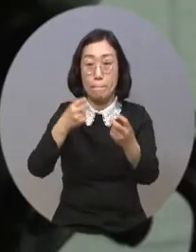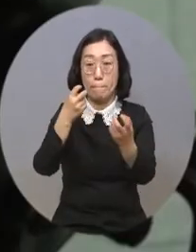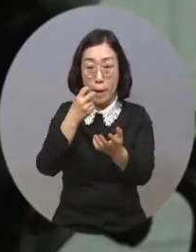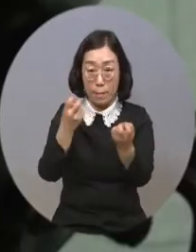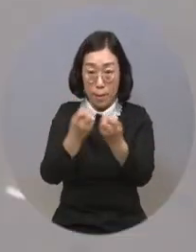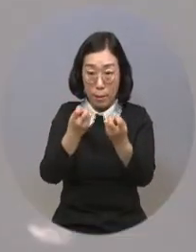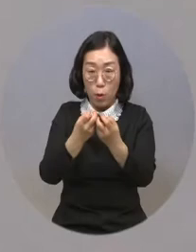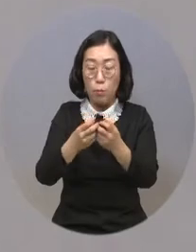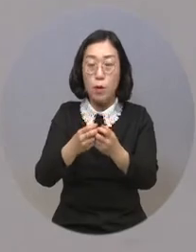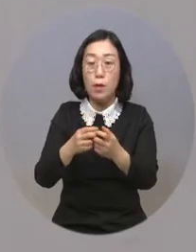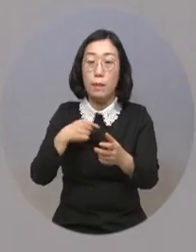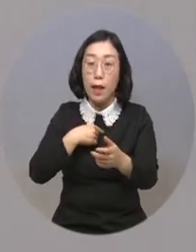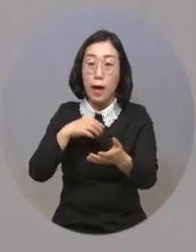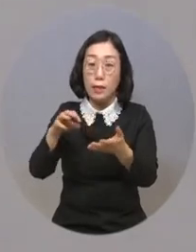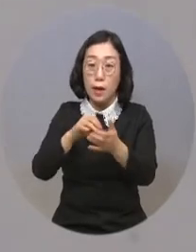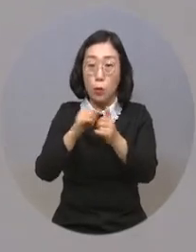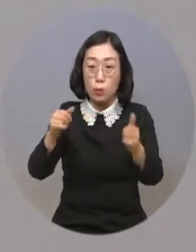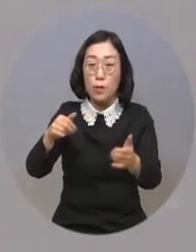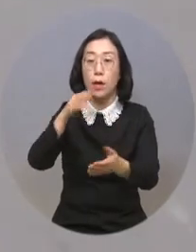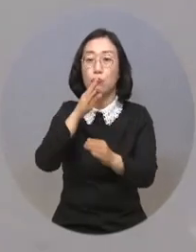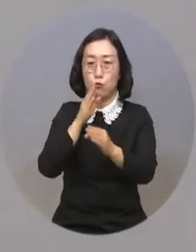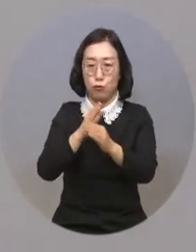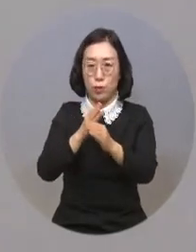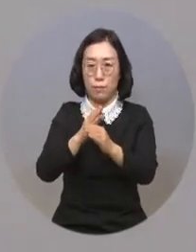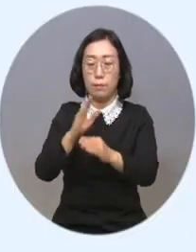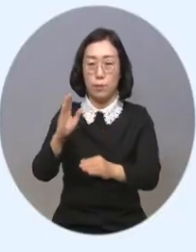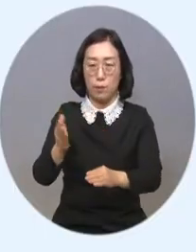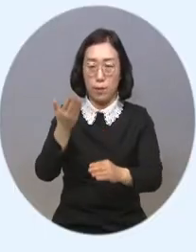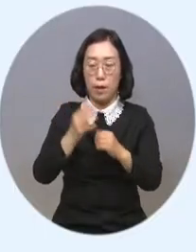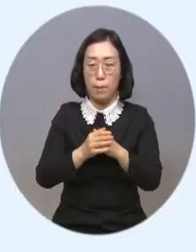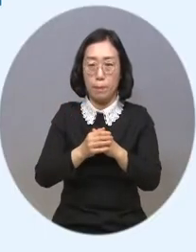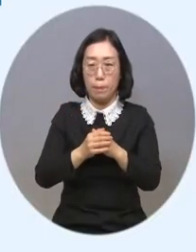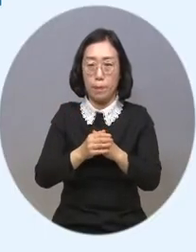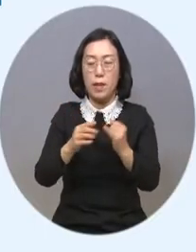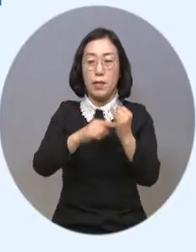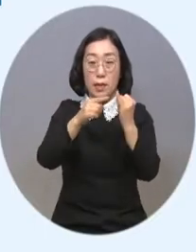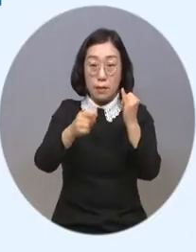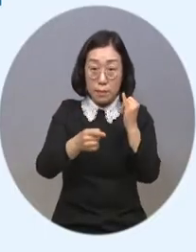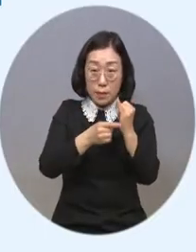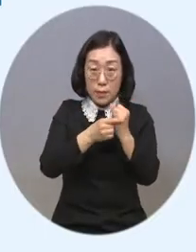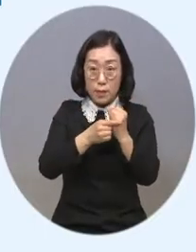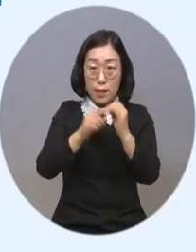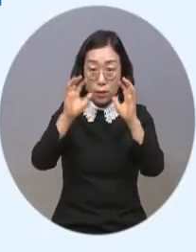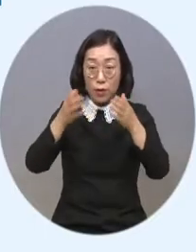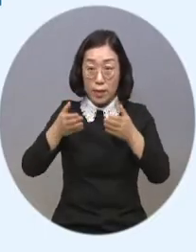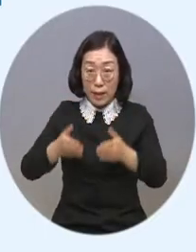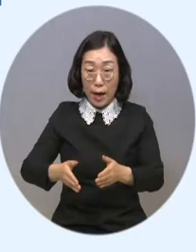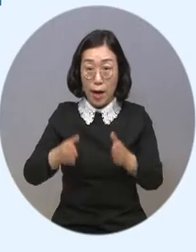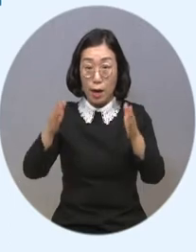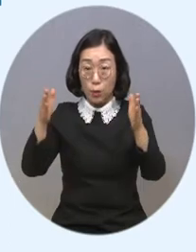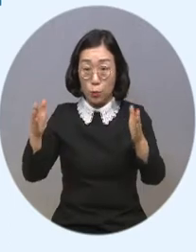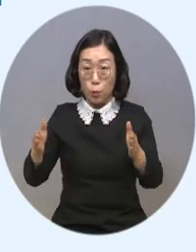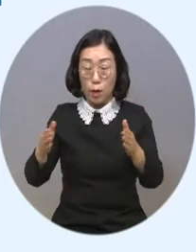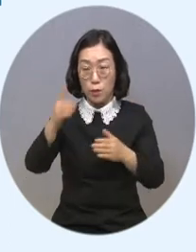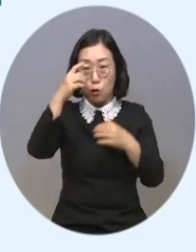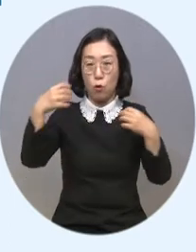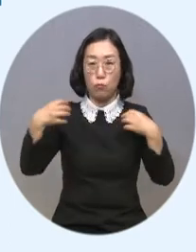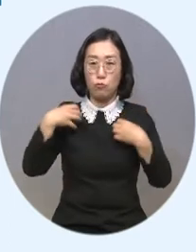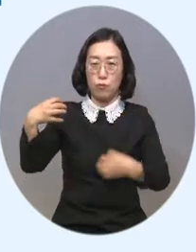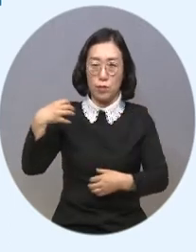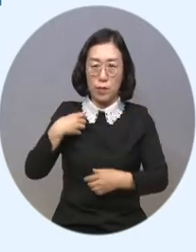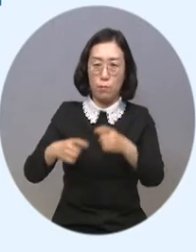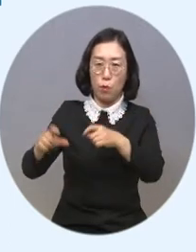선택권을 강화한다는 방침입니다 임신에서 양유 까지 이어지는 국가 책임도 강화됩니다